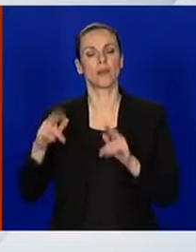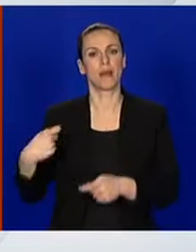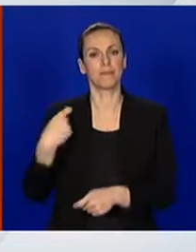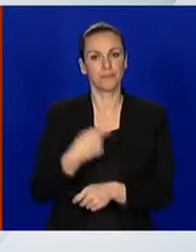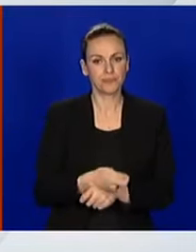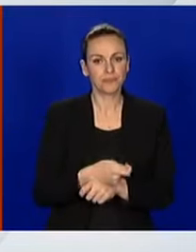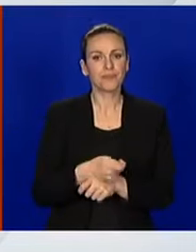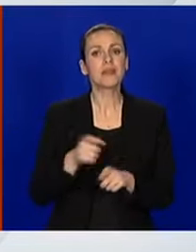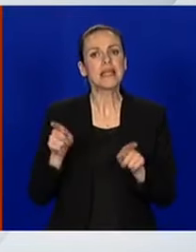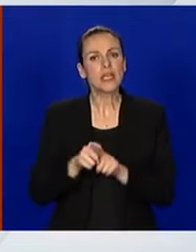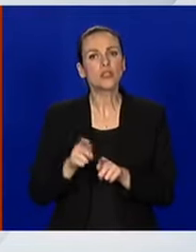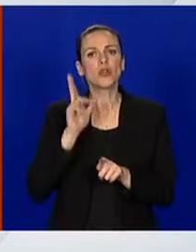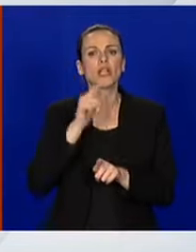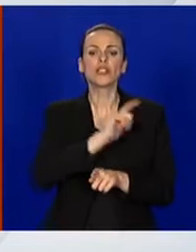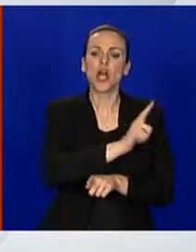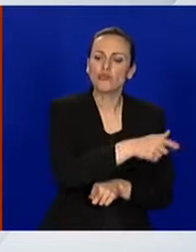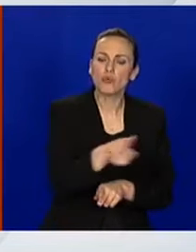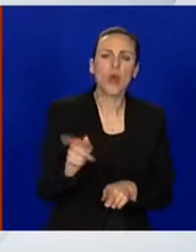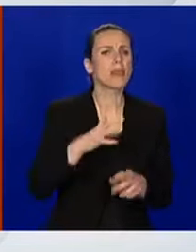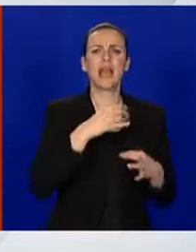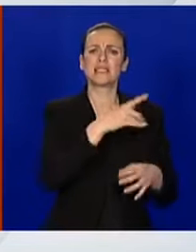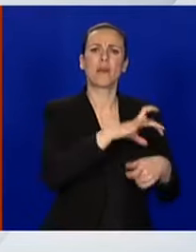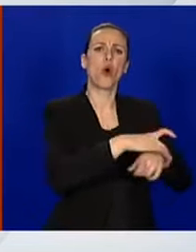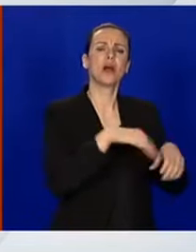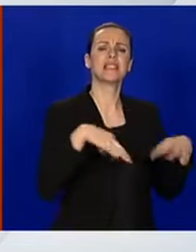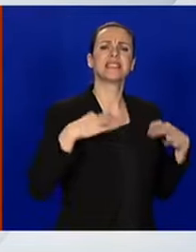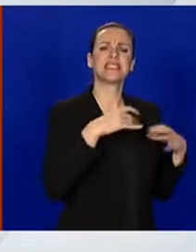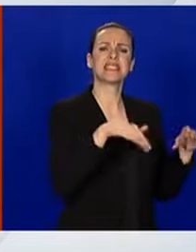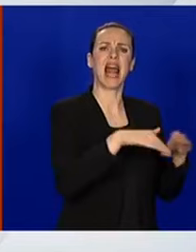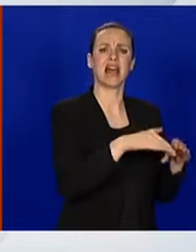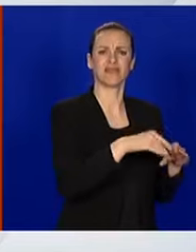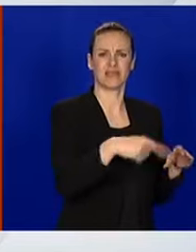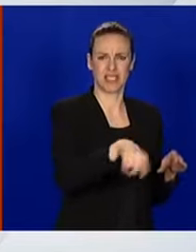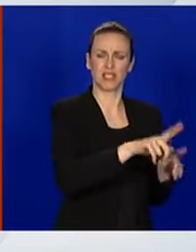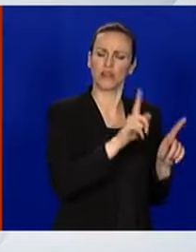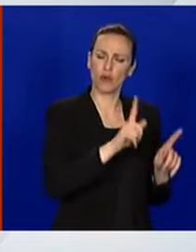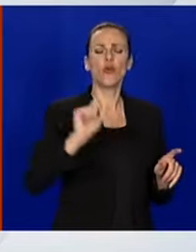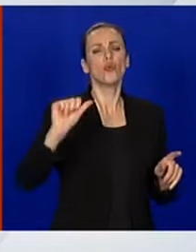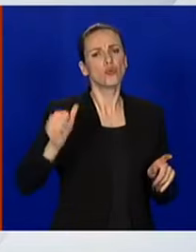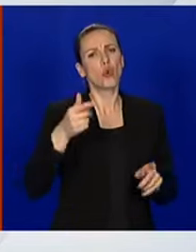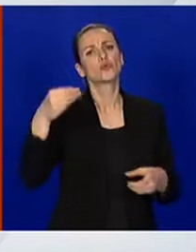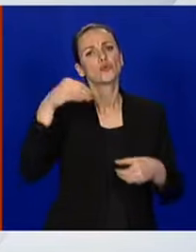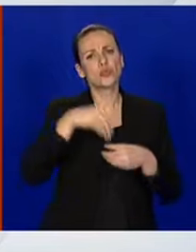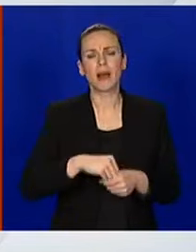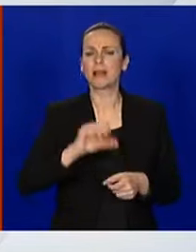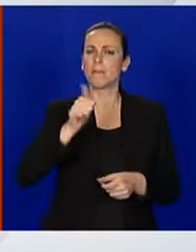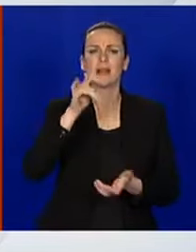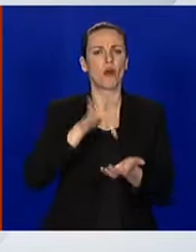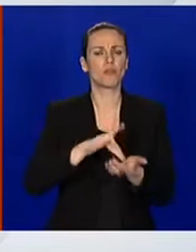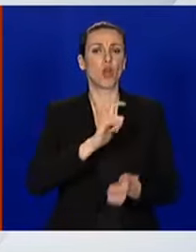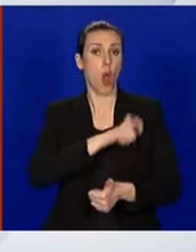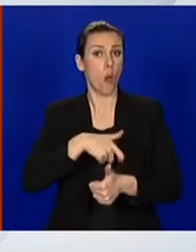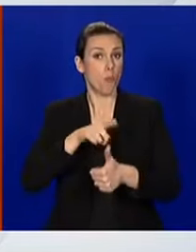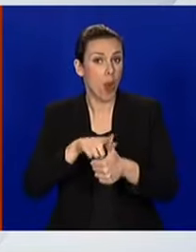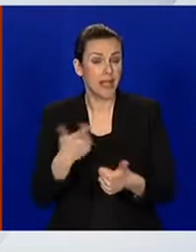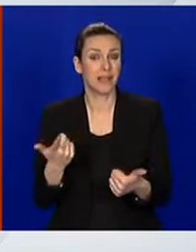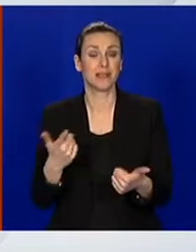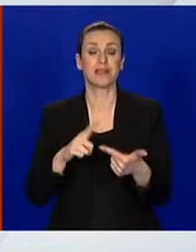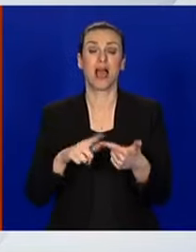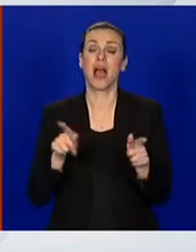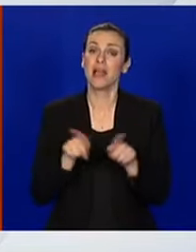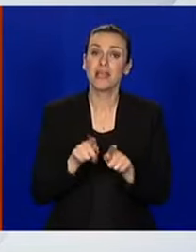i ostale službe, dakle ne samo zdravstvene, tu su u prvom redu policijski službenici,